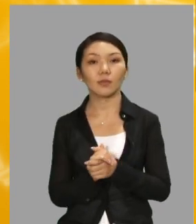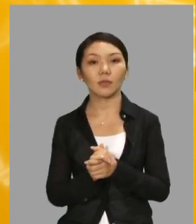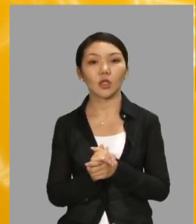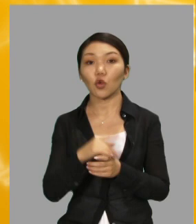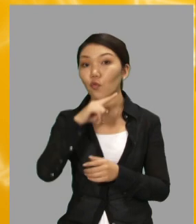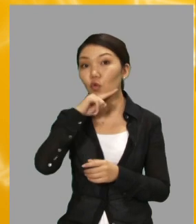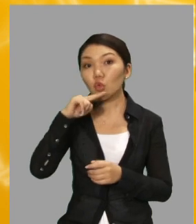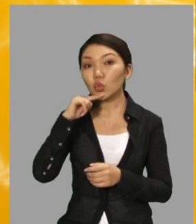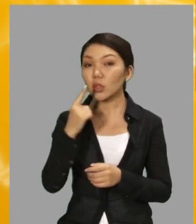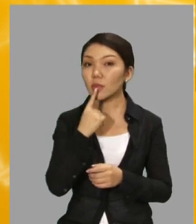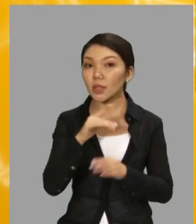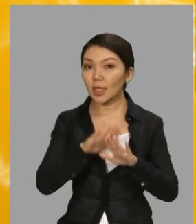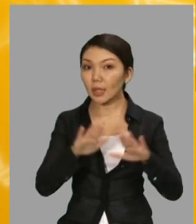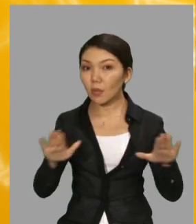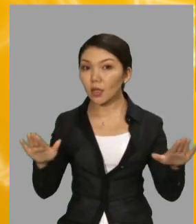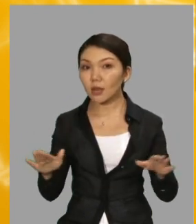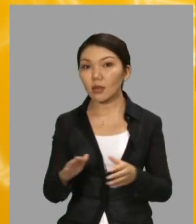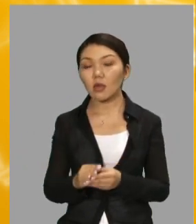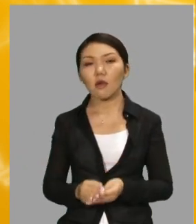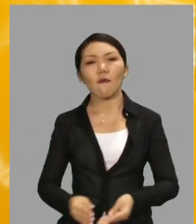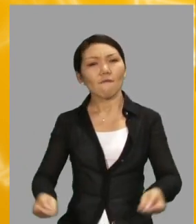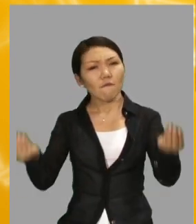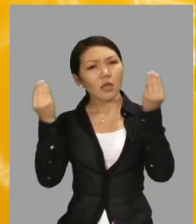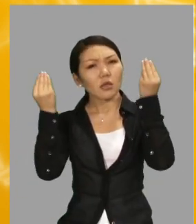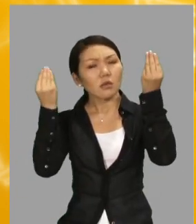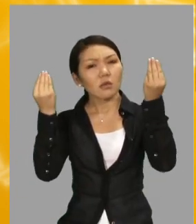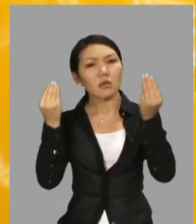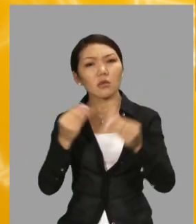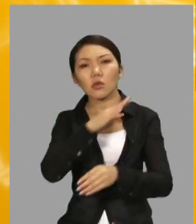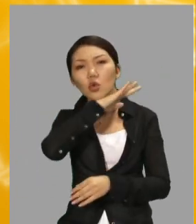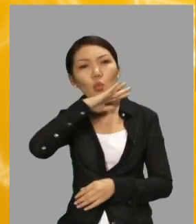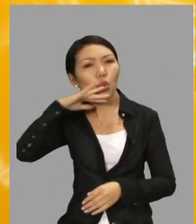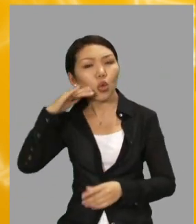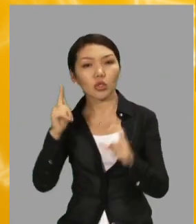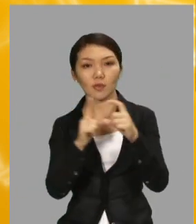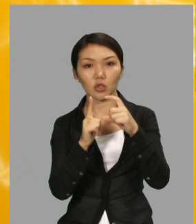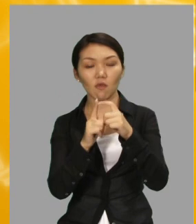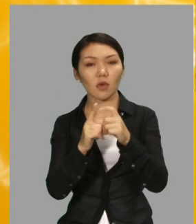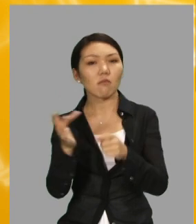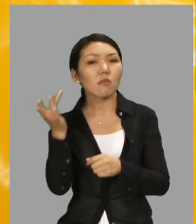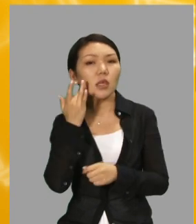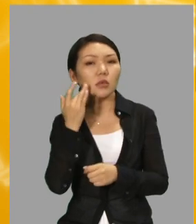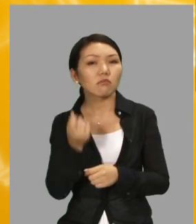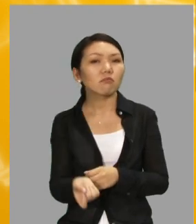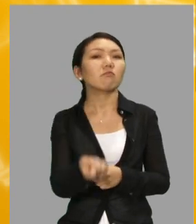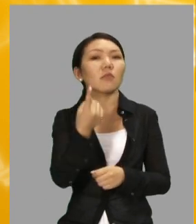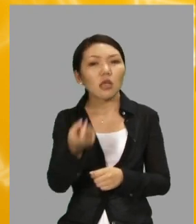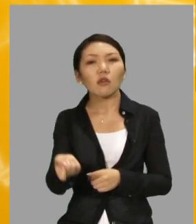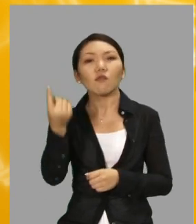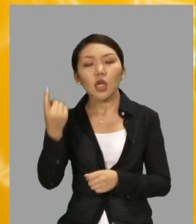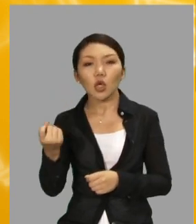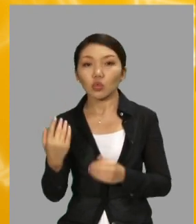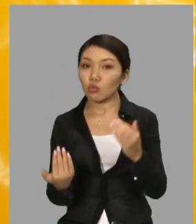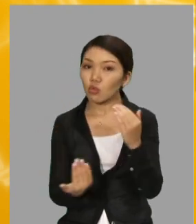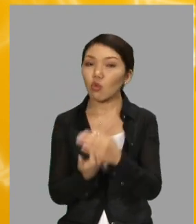В русском языке, ребята, великое множество слов, и постоянно появляются новые